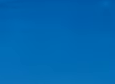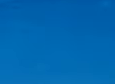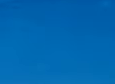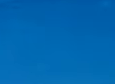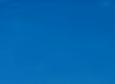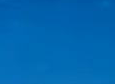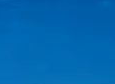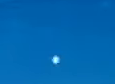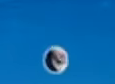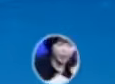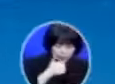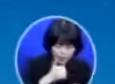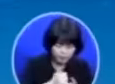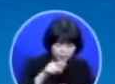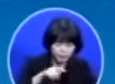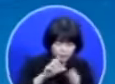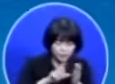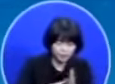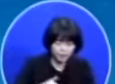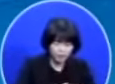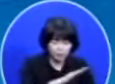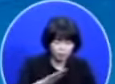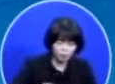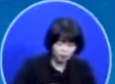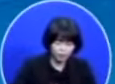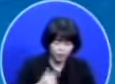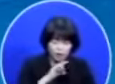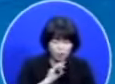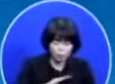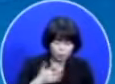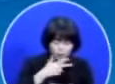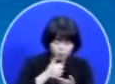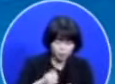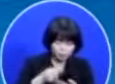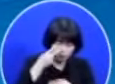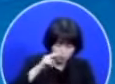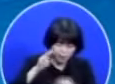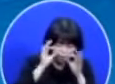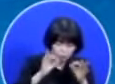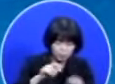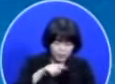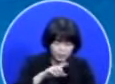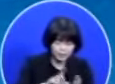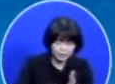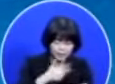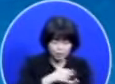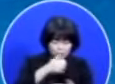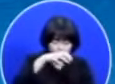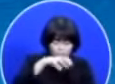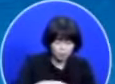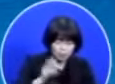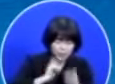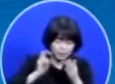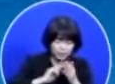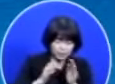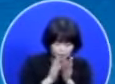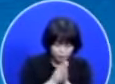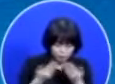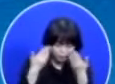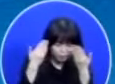아버지 하나님 이 시간에 저희들이 오직 주를 바라보며 이 시간에 주님 앞에 찬양과 기도를 올려